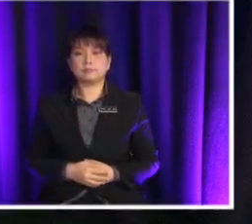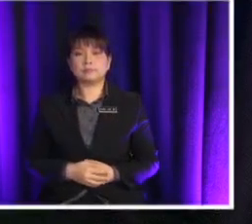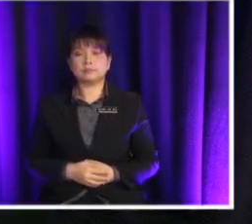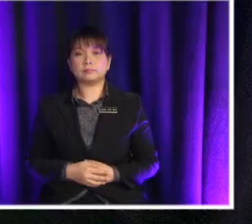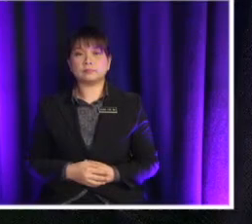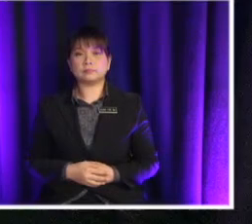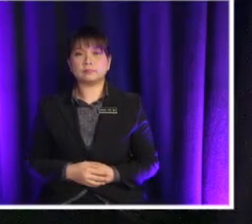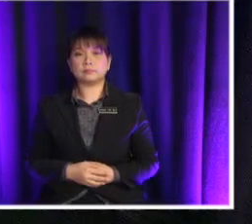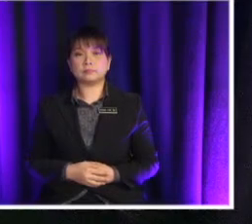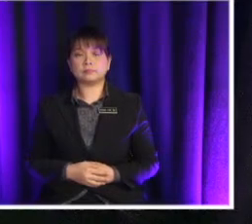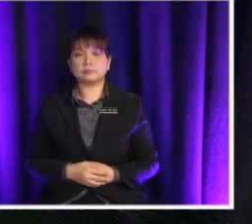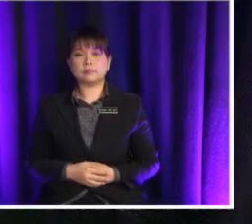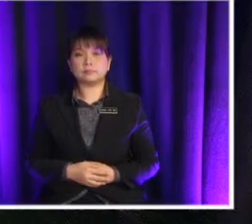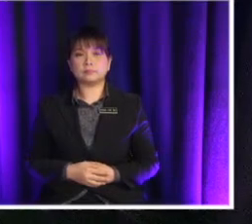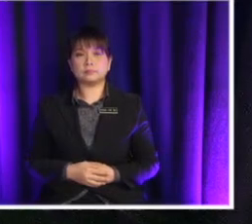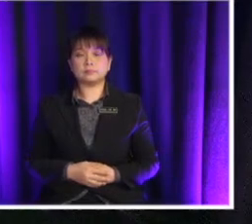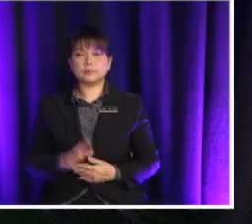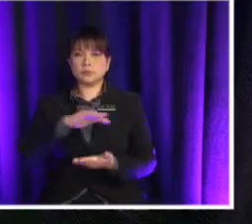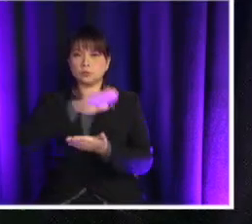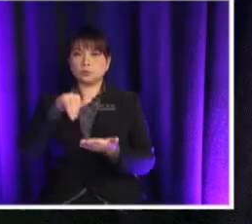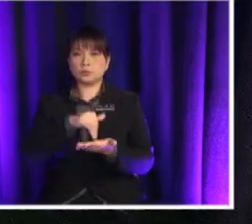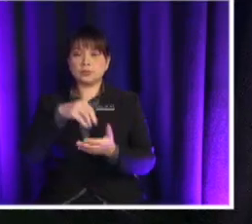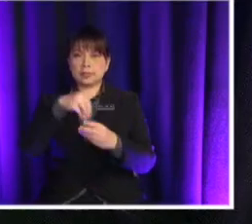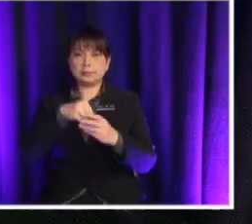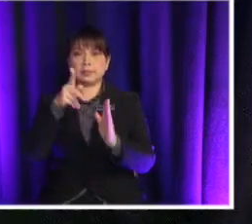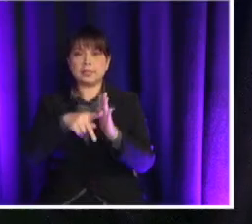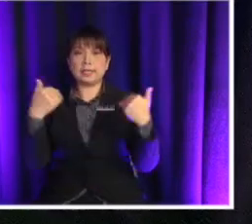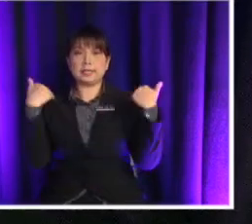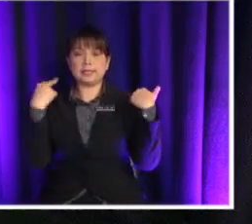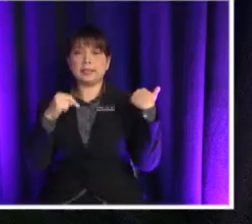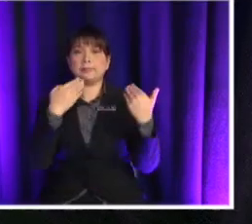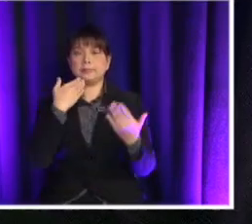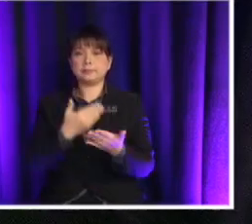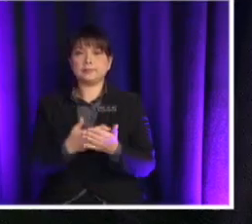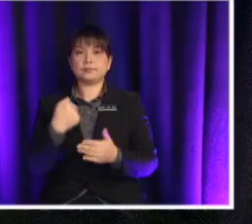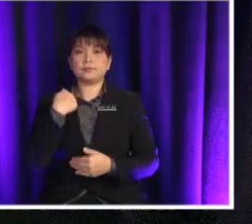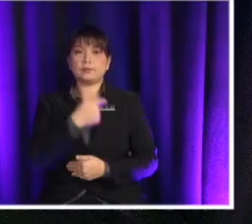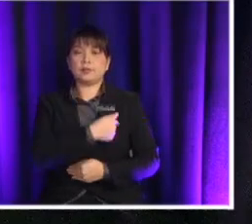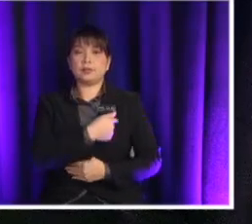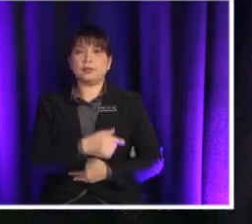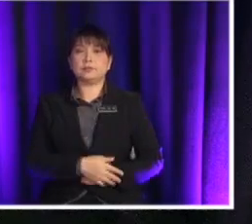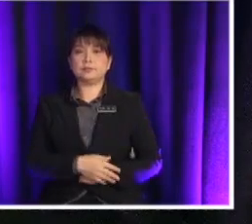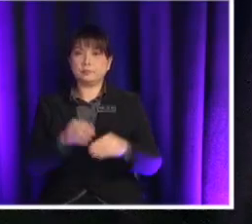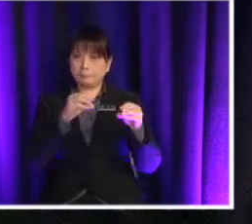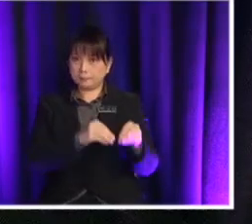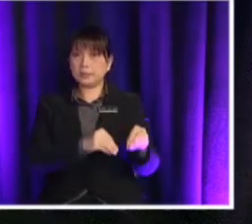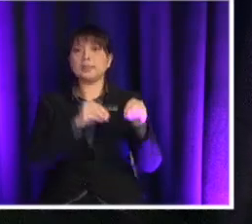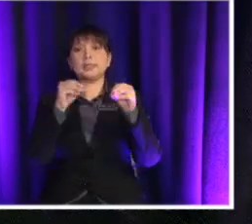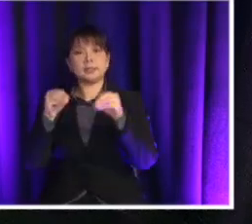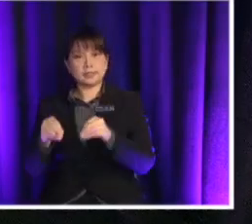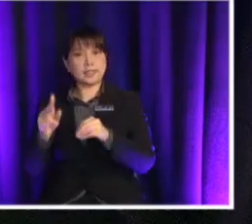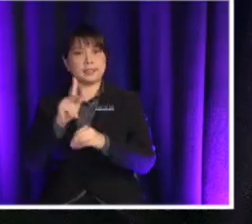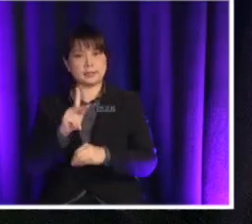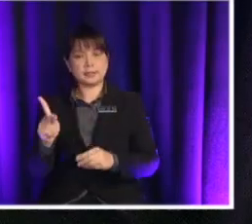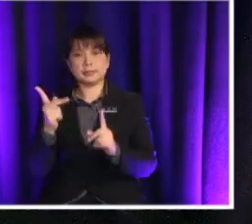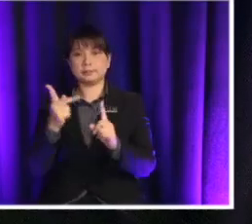Bila kita dah pastikan semua tadi perintah dalam keadaan baik, so kita pindahkan. Okey, kita